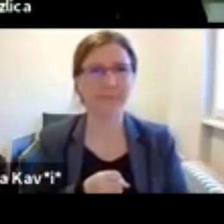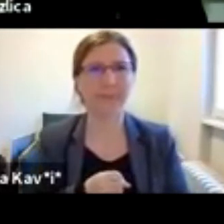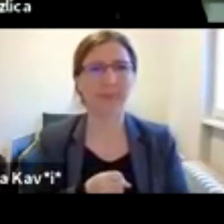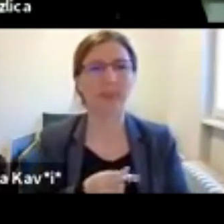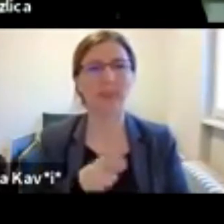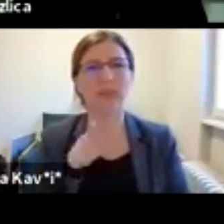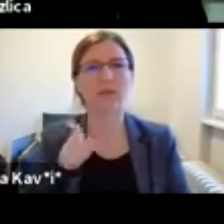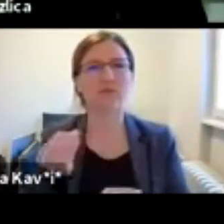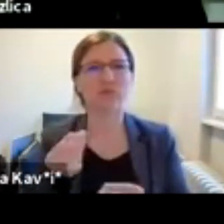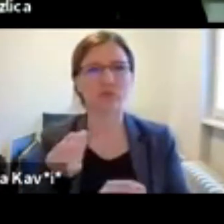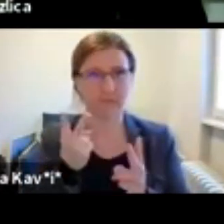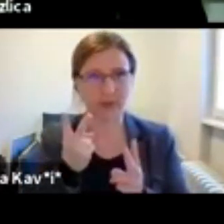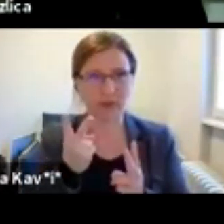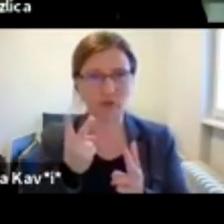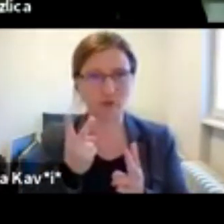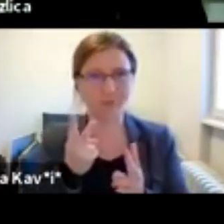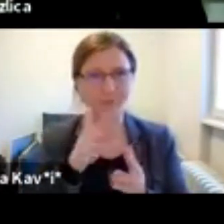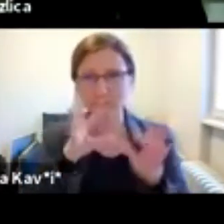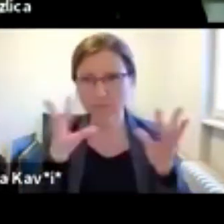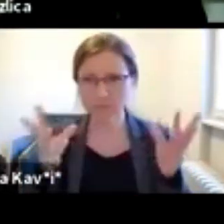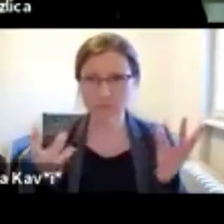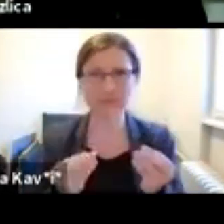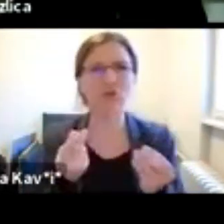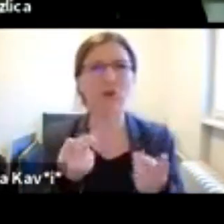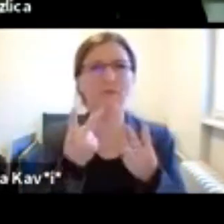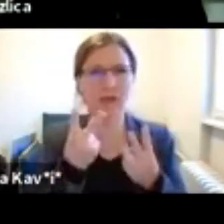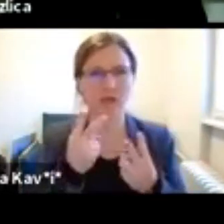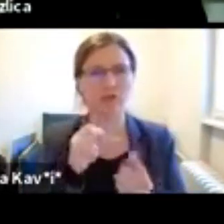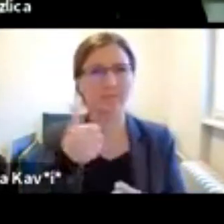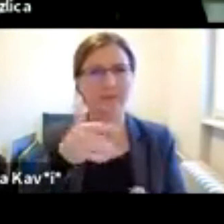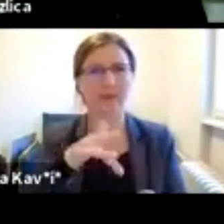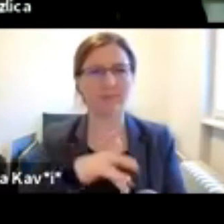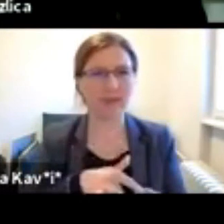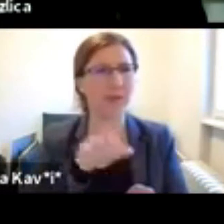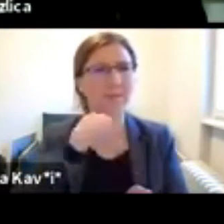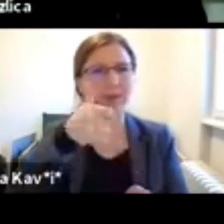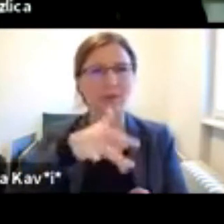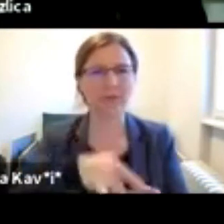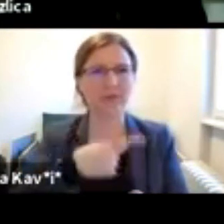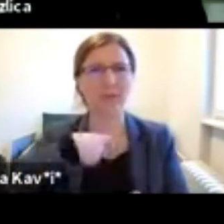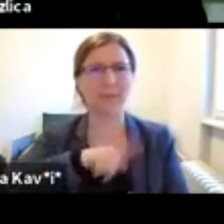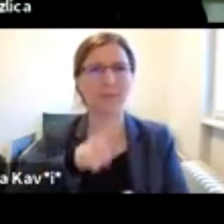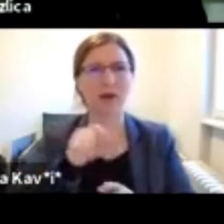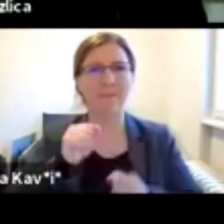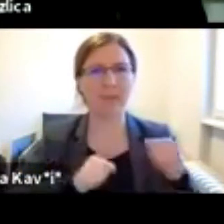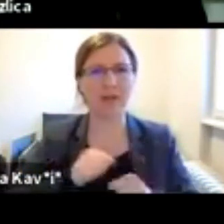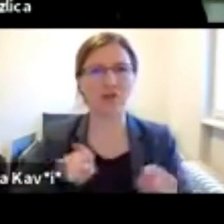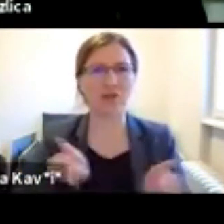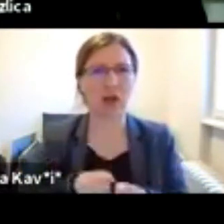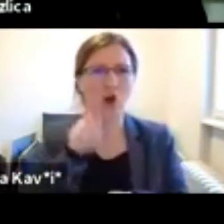Ono što je osnovno u cijeloj ovoj priči je da prije svega i iznad svega budemo ljudi, a tek